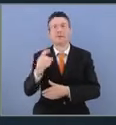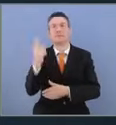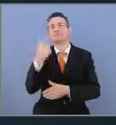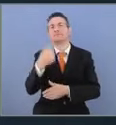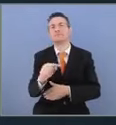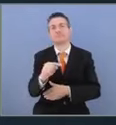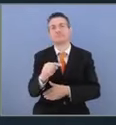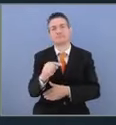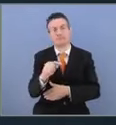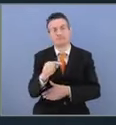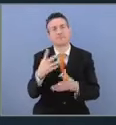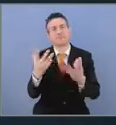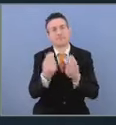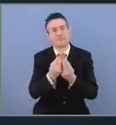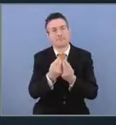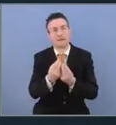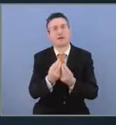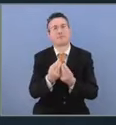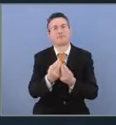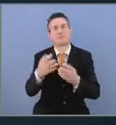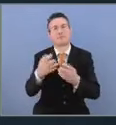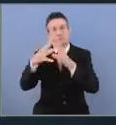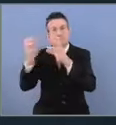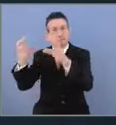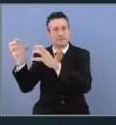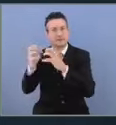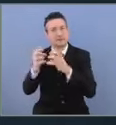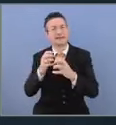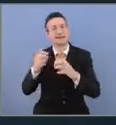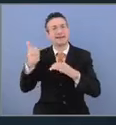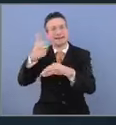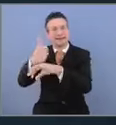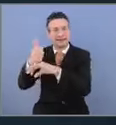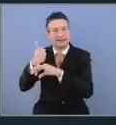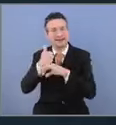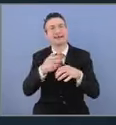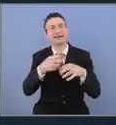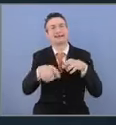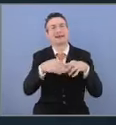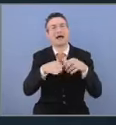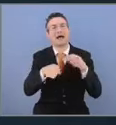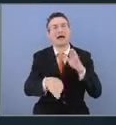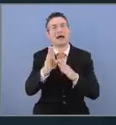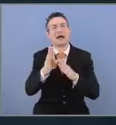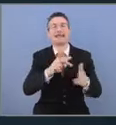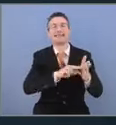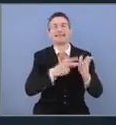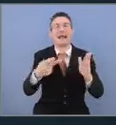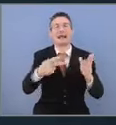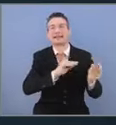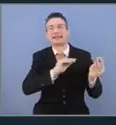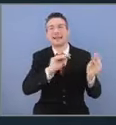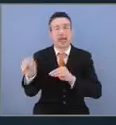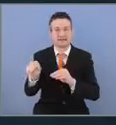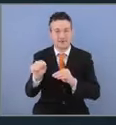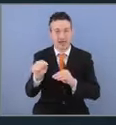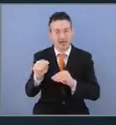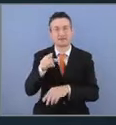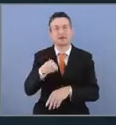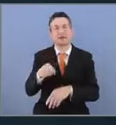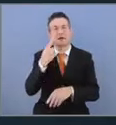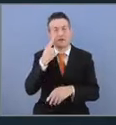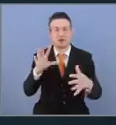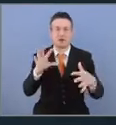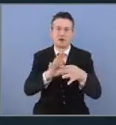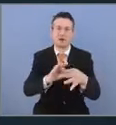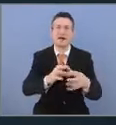stakeholder dell'ecosistema delle startup sul tech transfer, che sarà anche collegato al Room Technopol, la